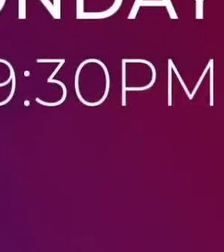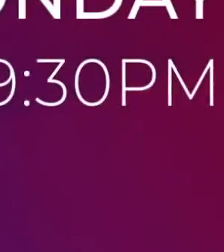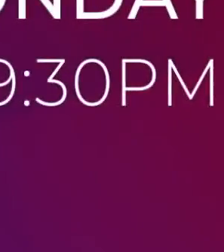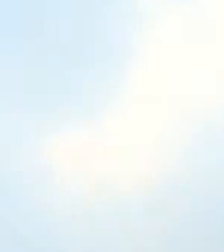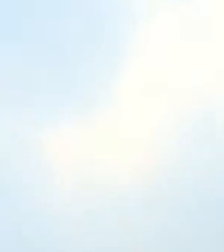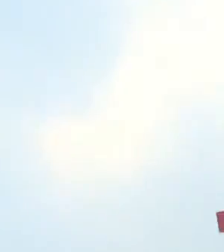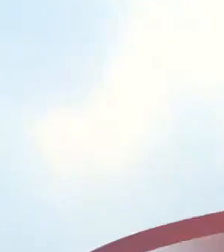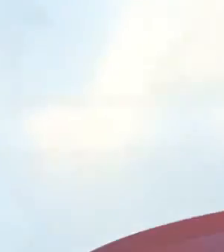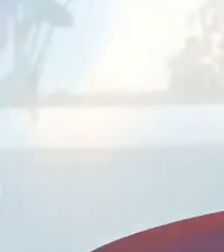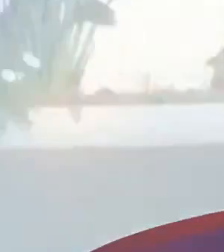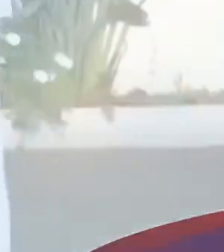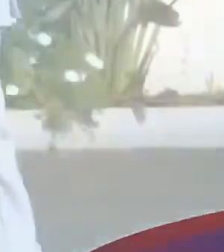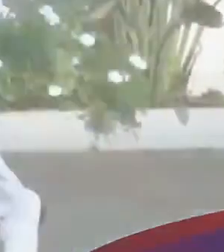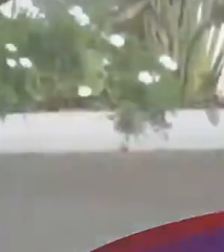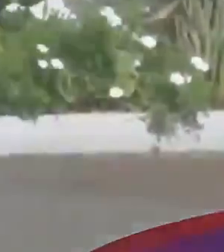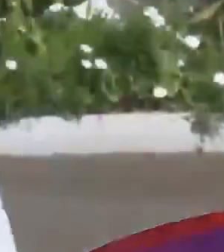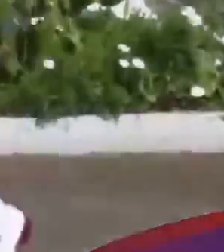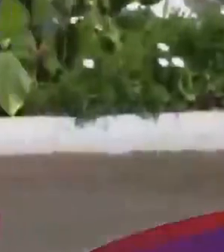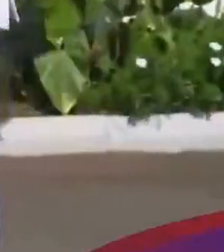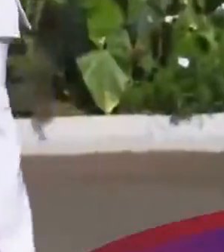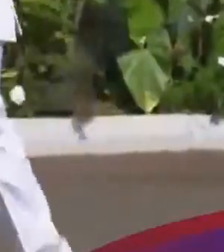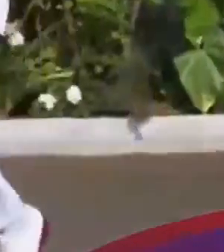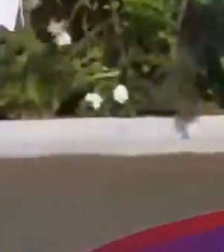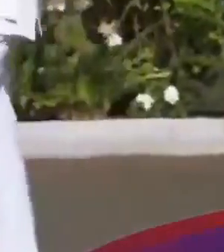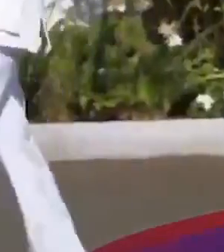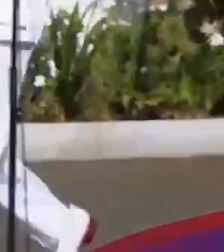As the country gears up.